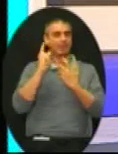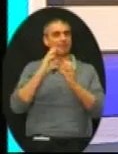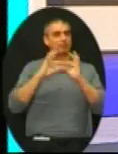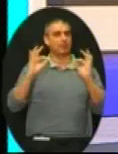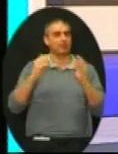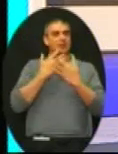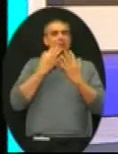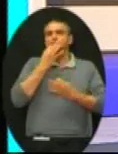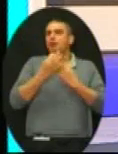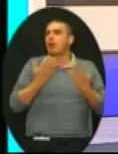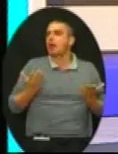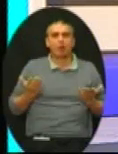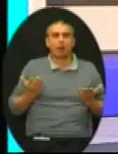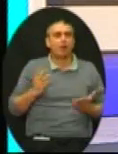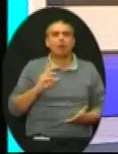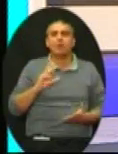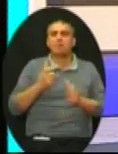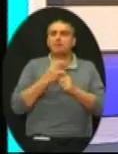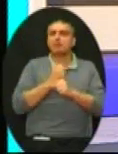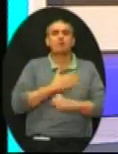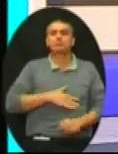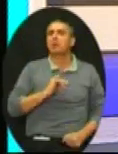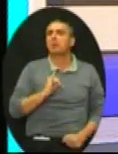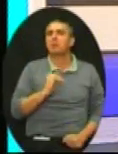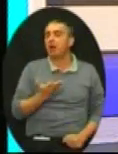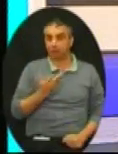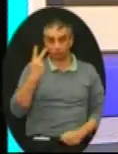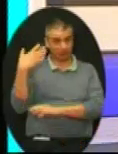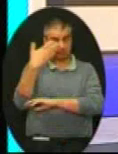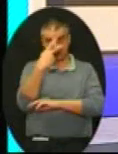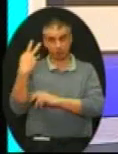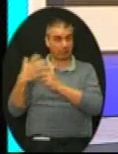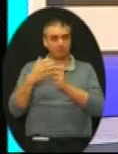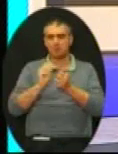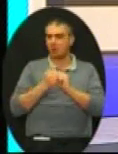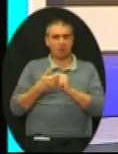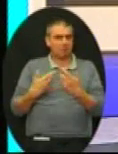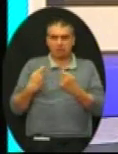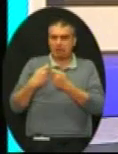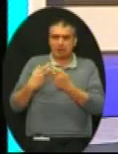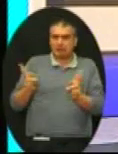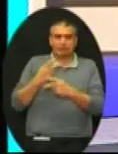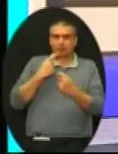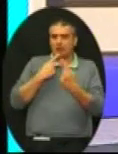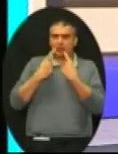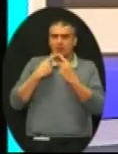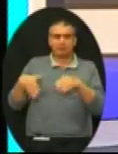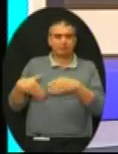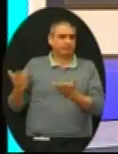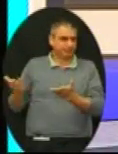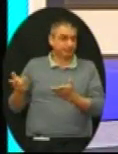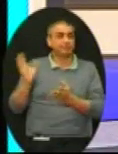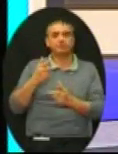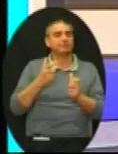נתחיל בבירור השאלה, מה רוצה מפלגת העבודה? שתי מדינות לשני עמים, או שבכלל אין פרטנר למסע ומתן? ומה